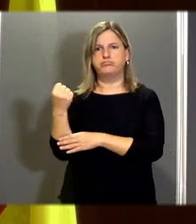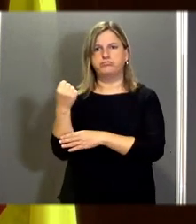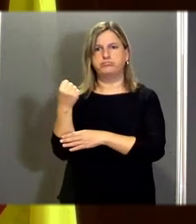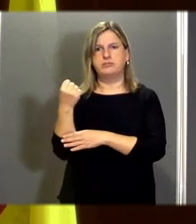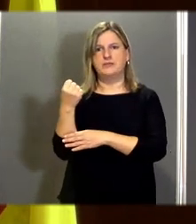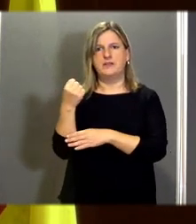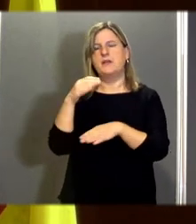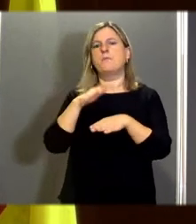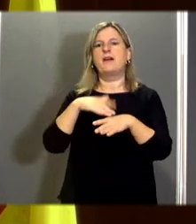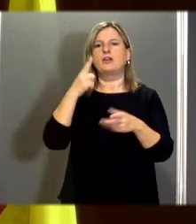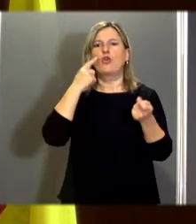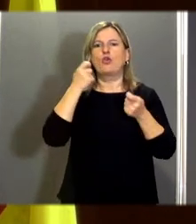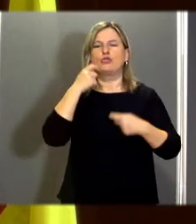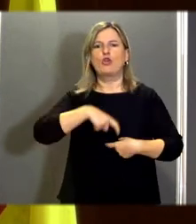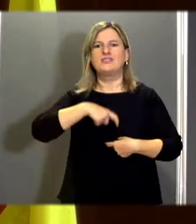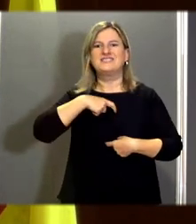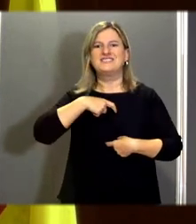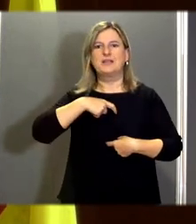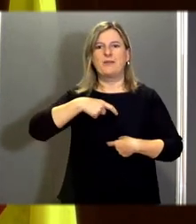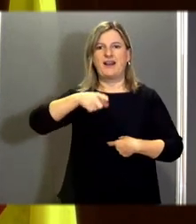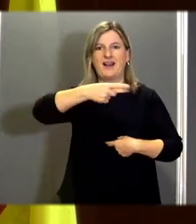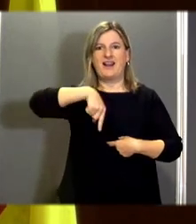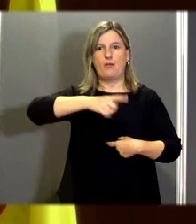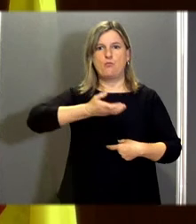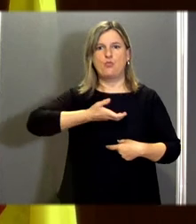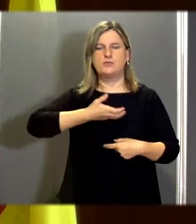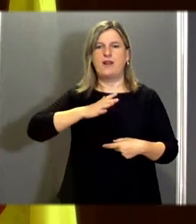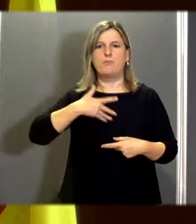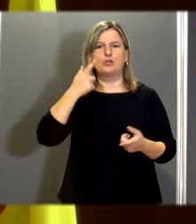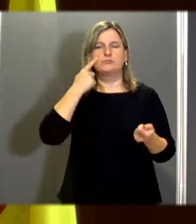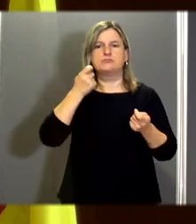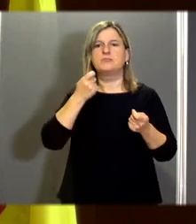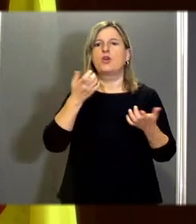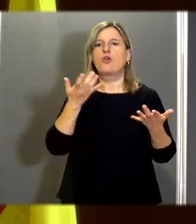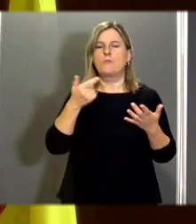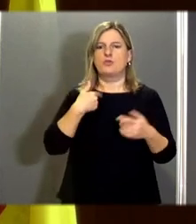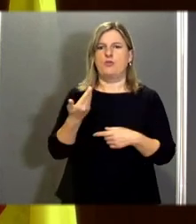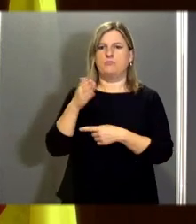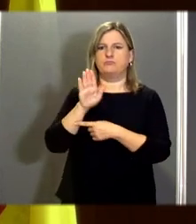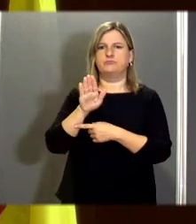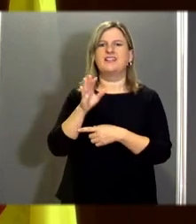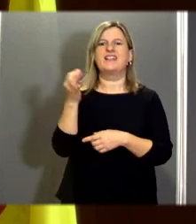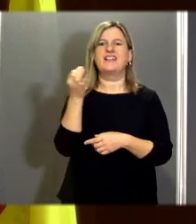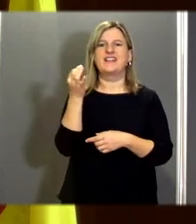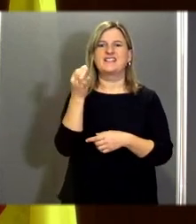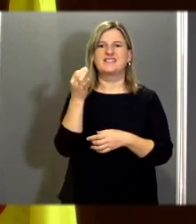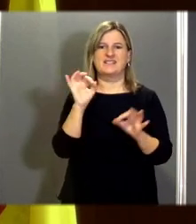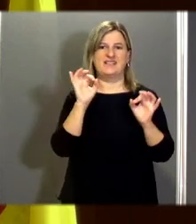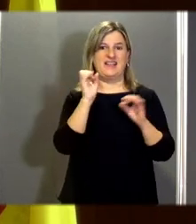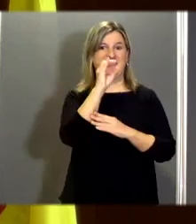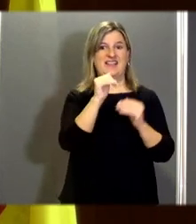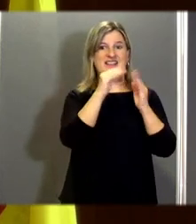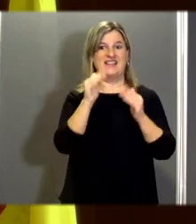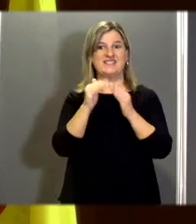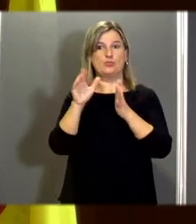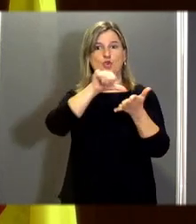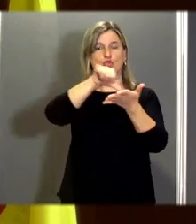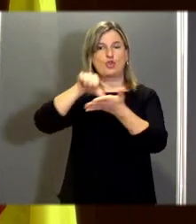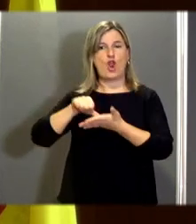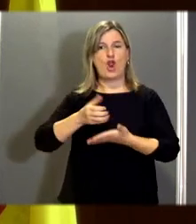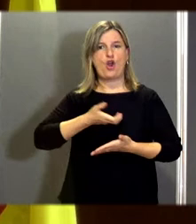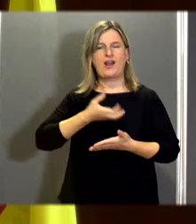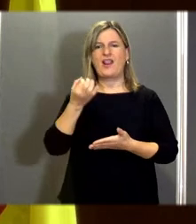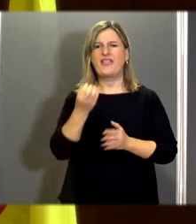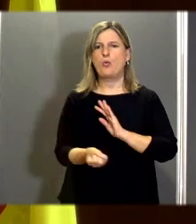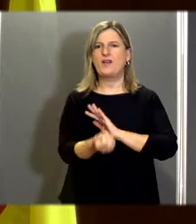civil del món municipalista? Hem considerat oportú proposar la conformació des de les institucions locals